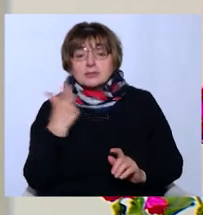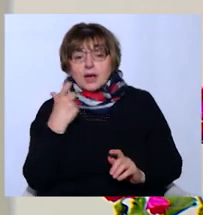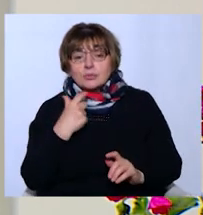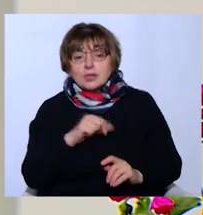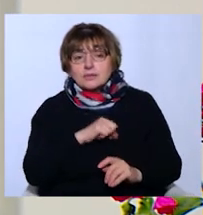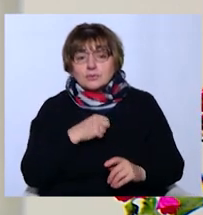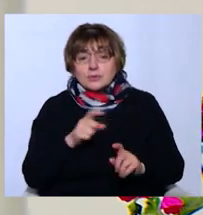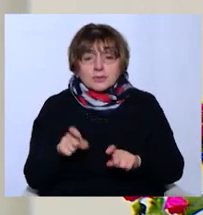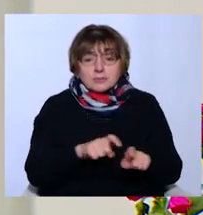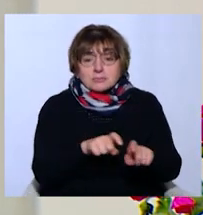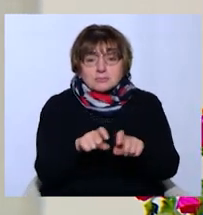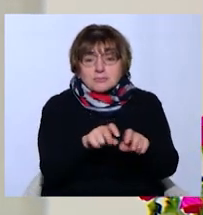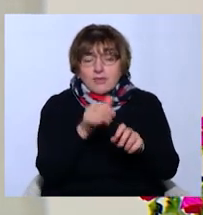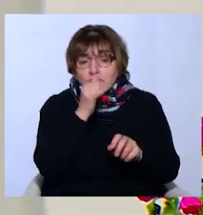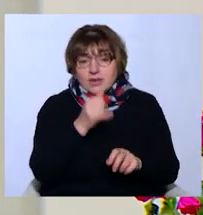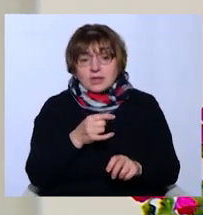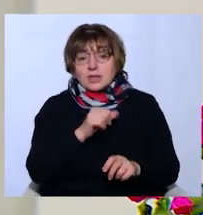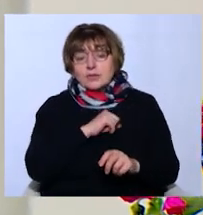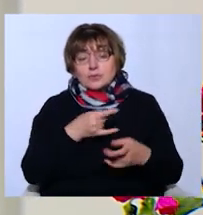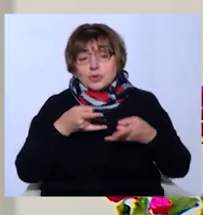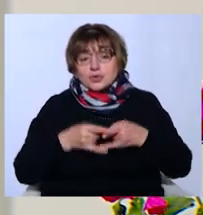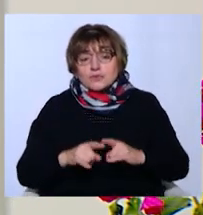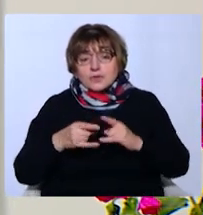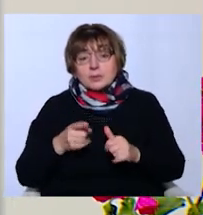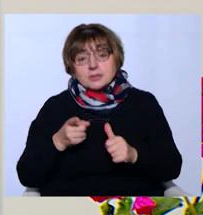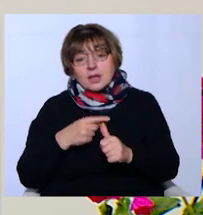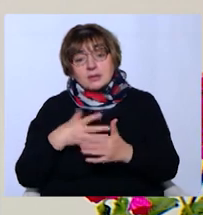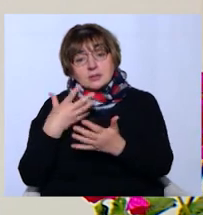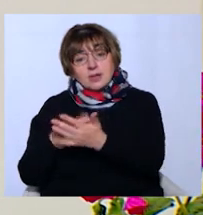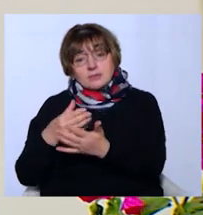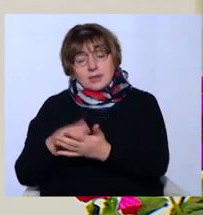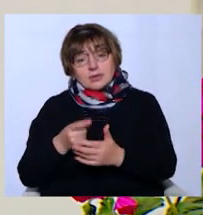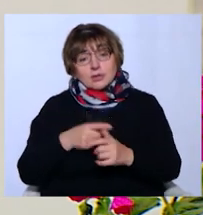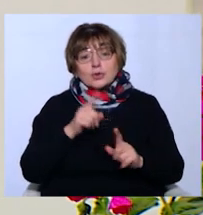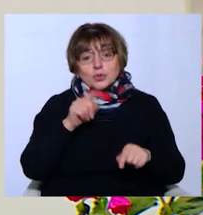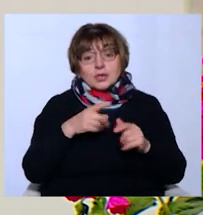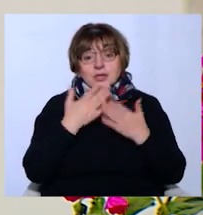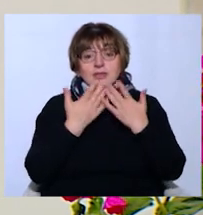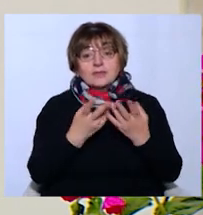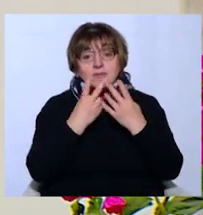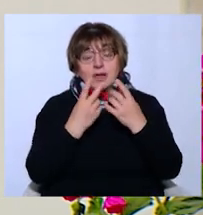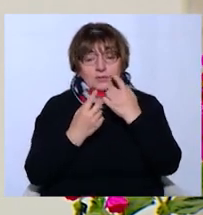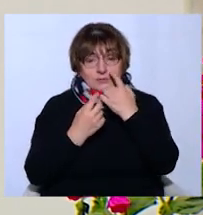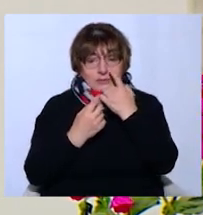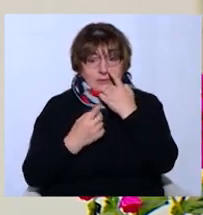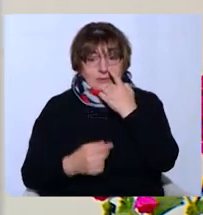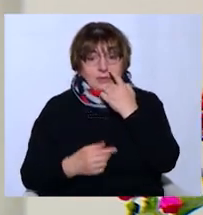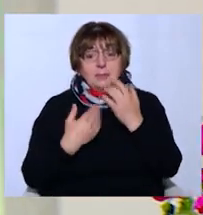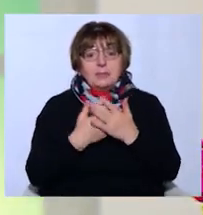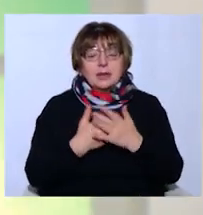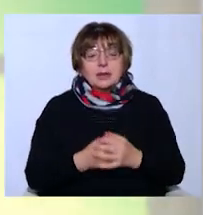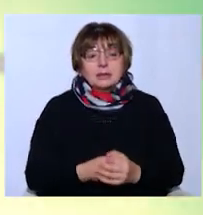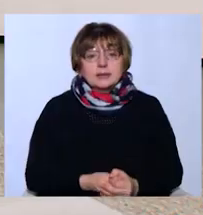შეუძლია გადაადგილება. ნაშიერებს სხვადასხვა სახელწოდებები აქვთ, ზოგიერთ მათგანს წარმოგიდგენთ მე დღეს. აი